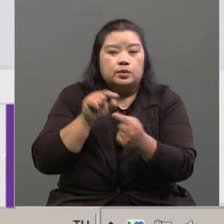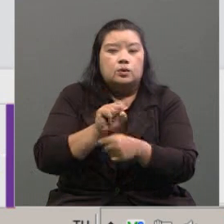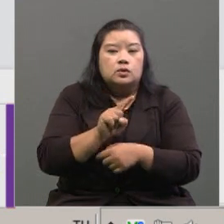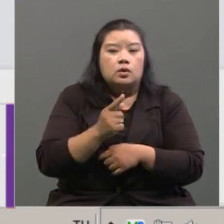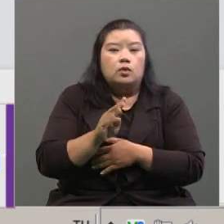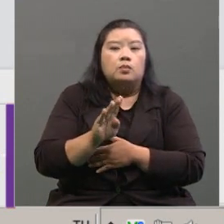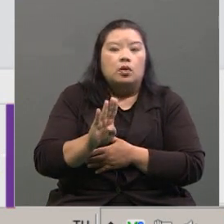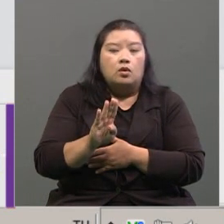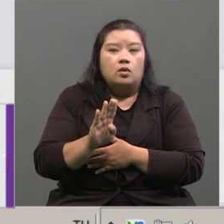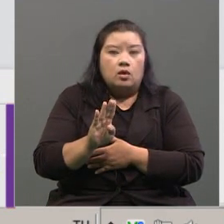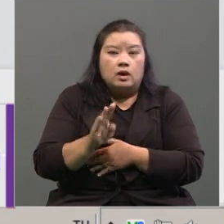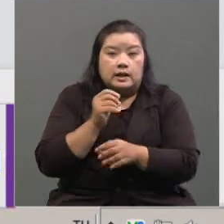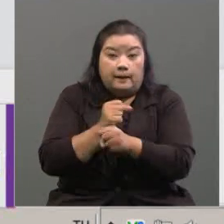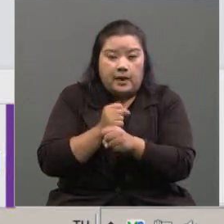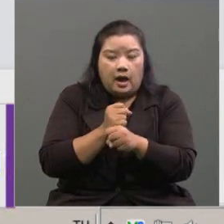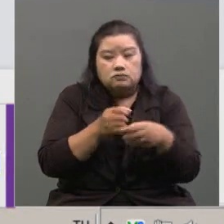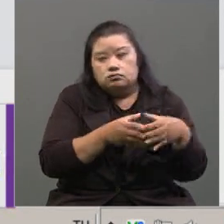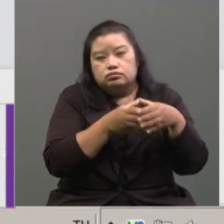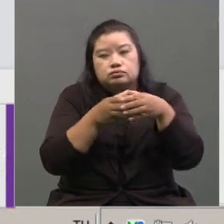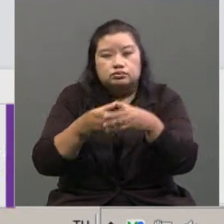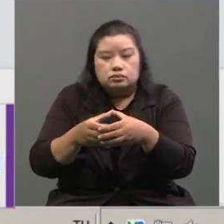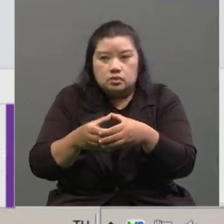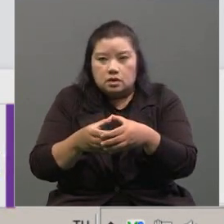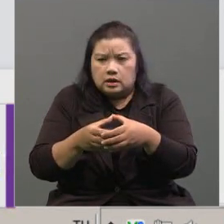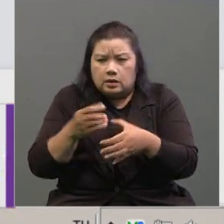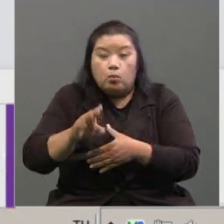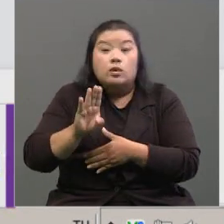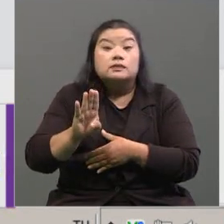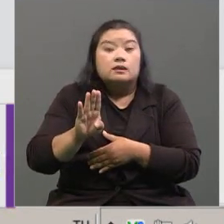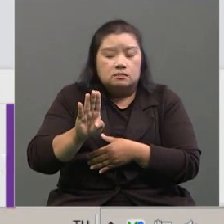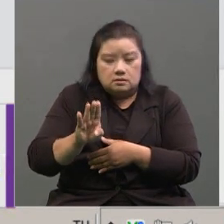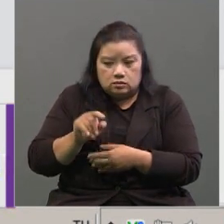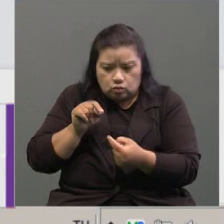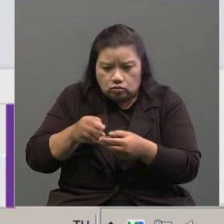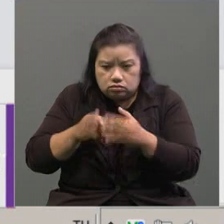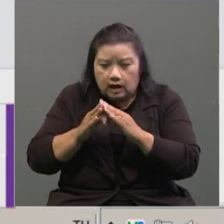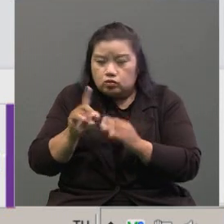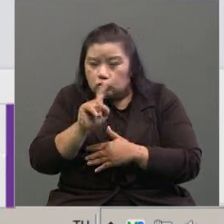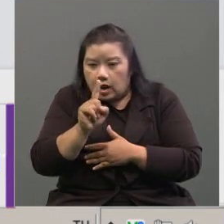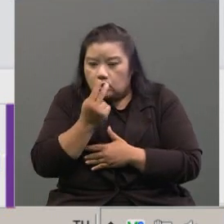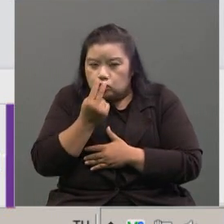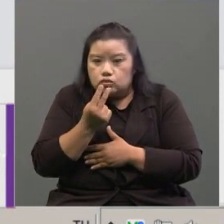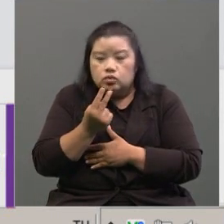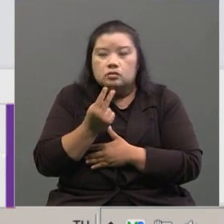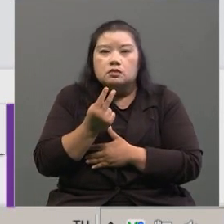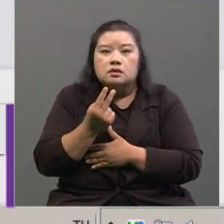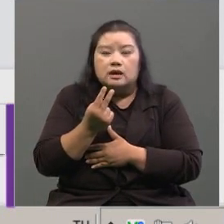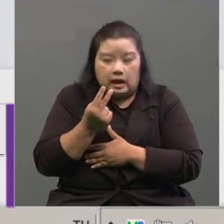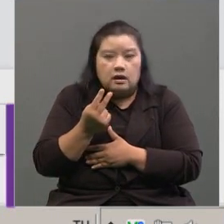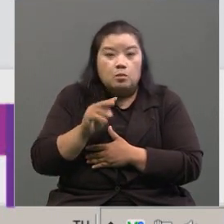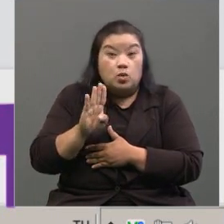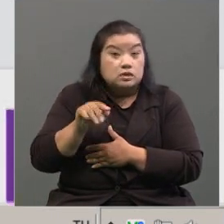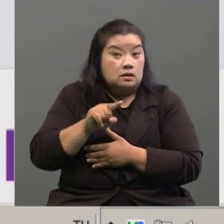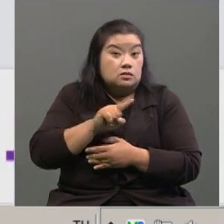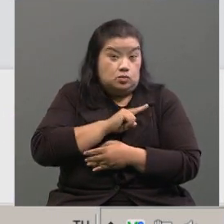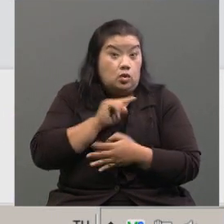์นำพธงานลงพื้ที่ไปตรวจสอบสถานประกอบการก็คือไปดูที่ตั้งบริษัทของบริษัทอวนผอม Around the World จำ